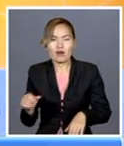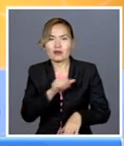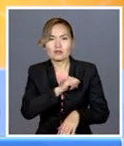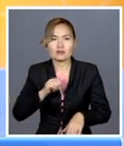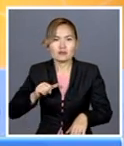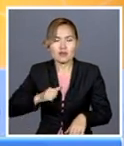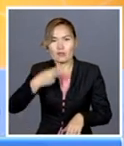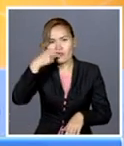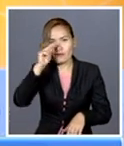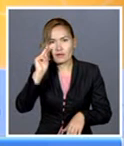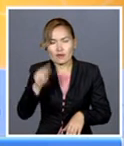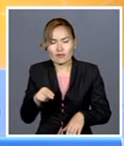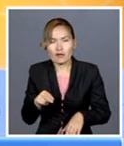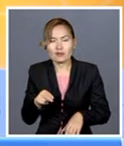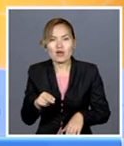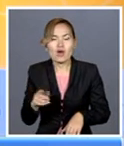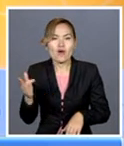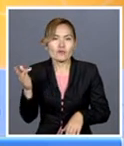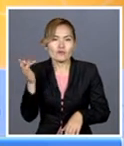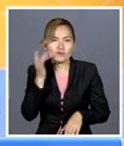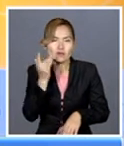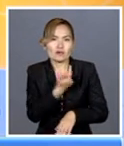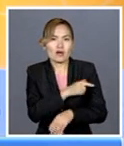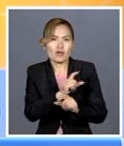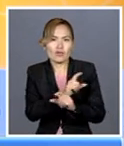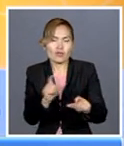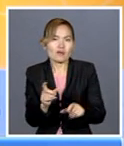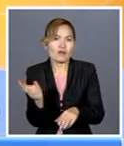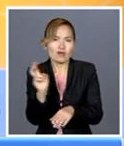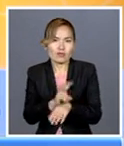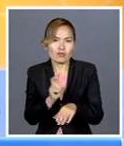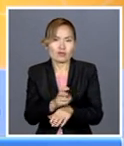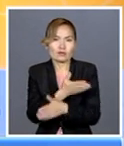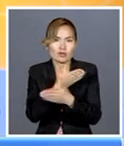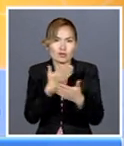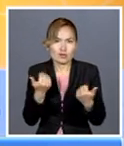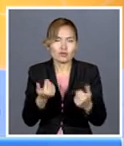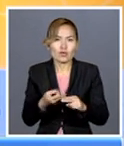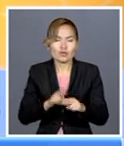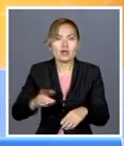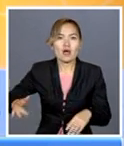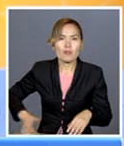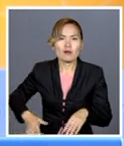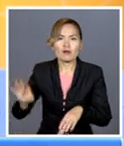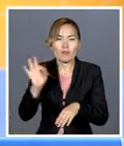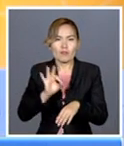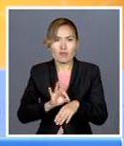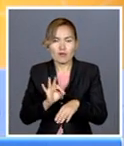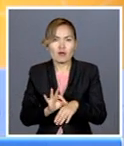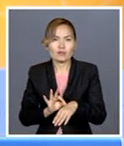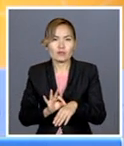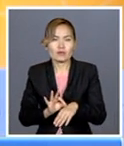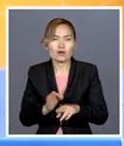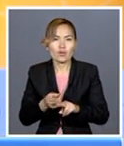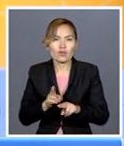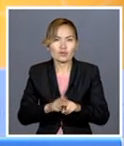көбінесе. Ауыратын болса кішкене шаншып, ауру болып тұр деген көбінесе өт жолдардың бойында. А негізгі аурудың